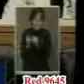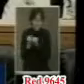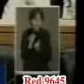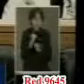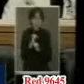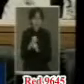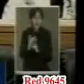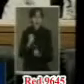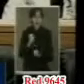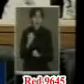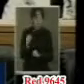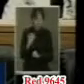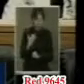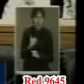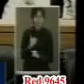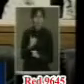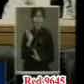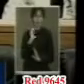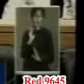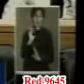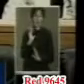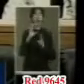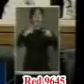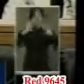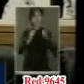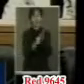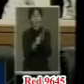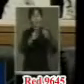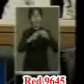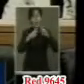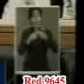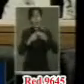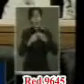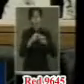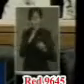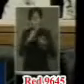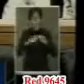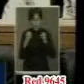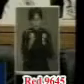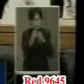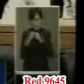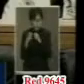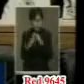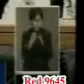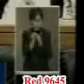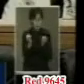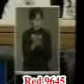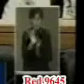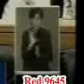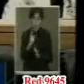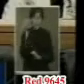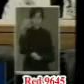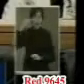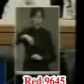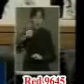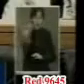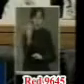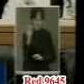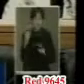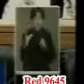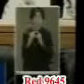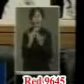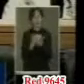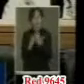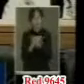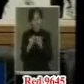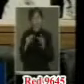าให้รัฐบาลเขาแก้ไขปัญหาอย่าซ้ำเติมสถานการณ์แต่การยึด NBT ยึดกระทรวงการคลังกระทรว